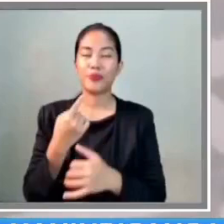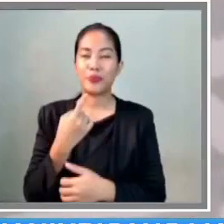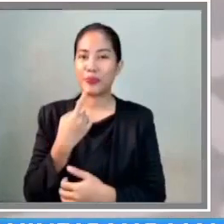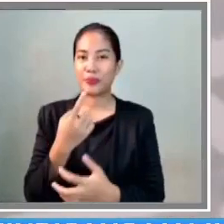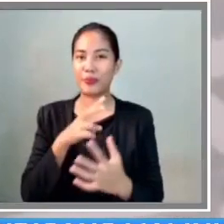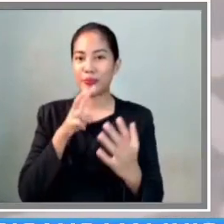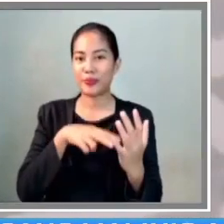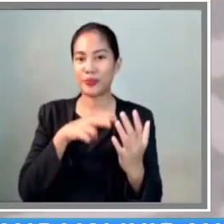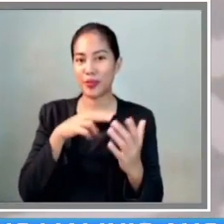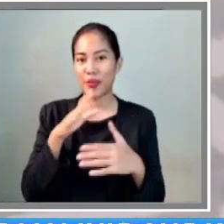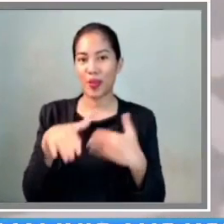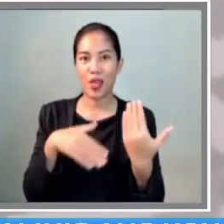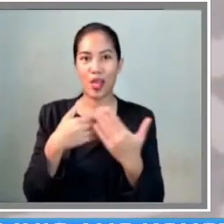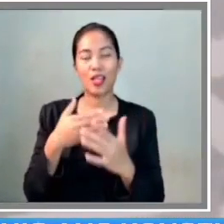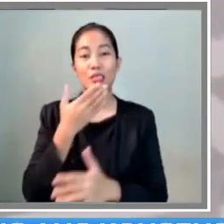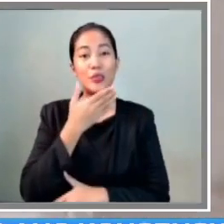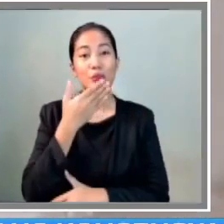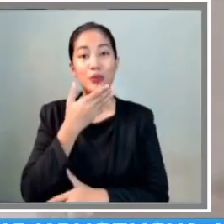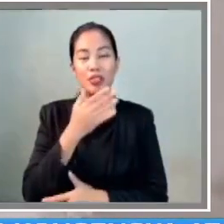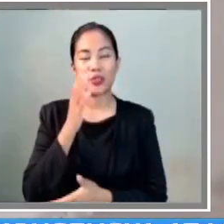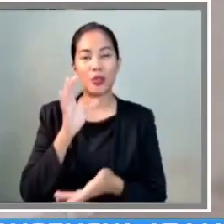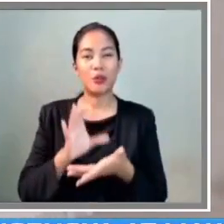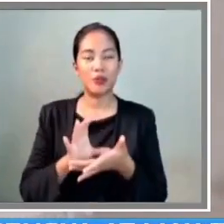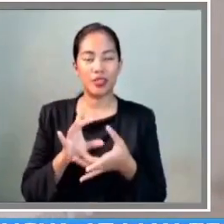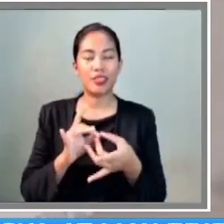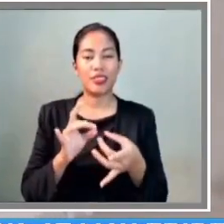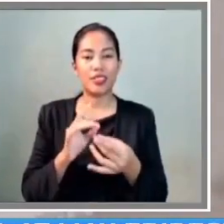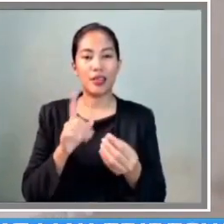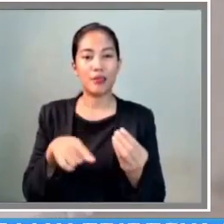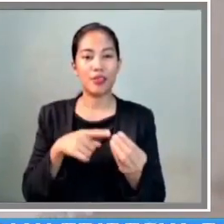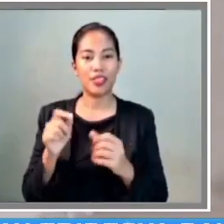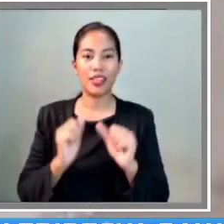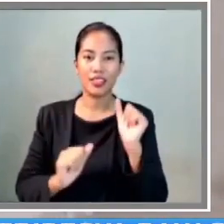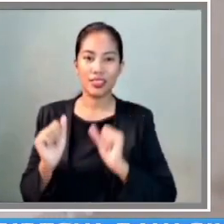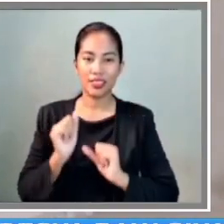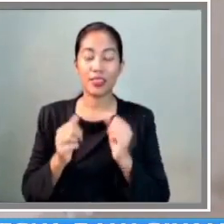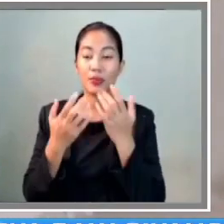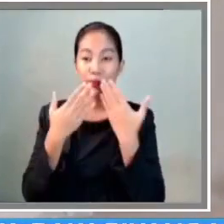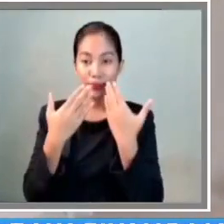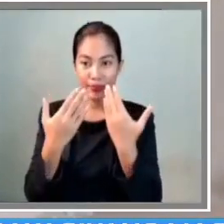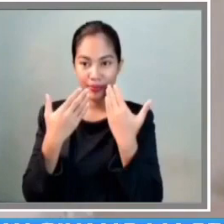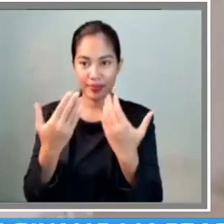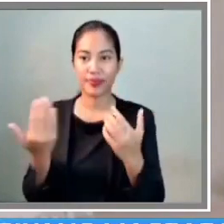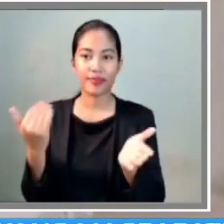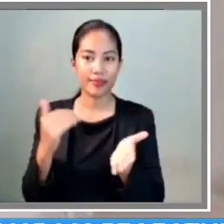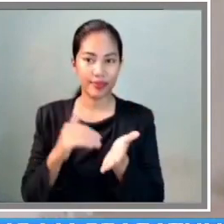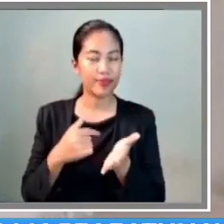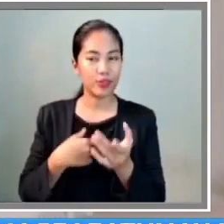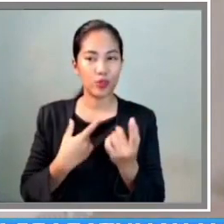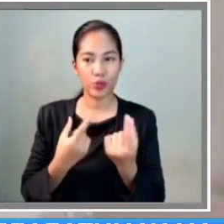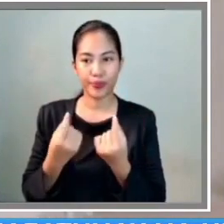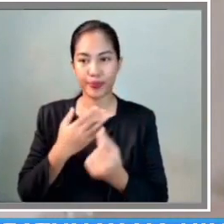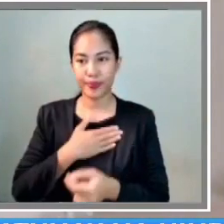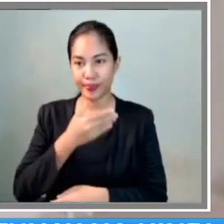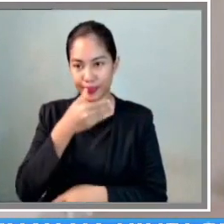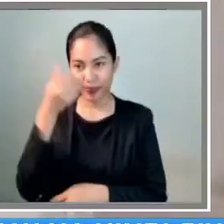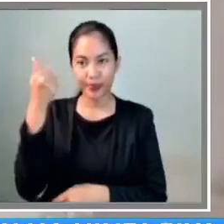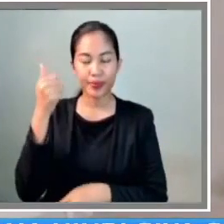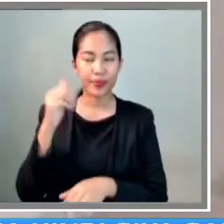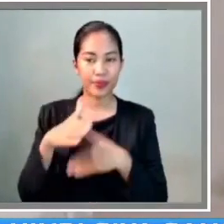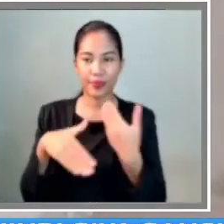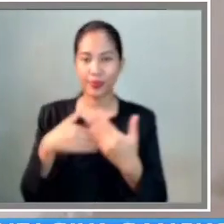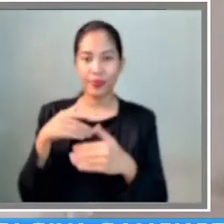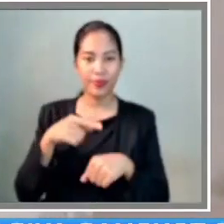compliments tungkol sa kanyang acting. Thank you so much. Again, ginagawa ko ang trabaho, ginagawa ko ang best ko all the time. And with the help of